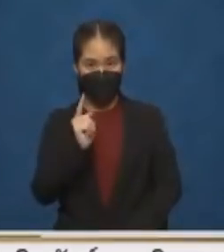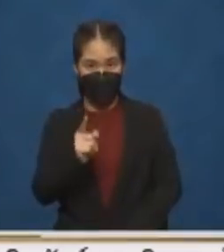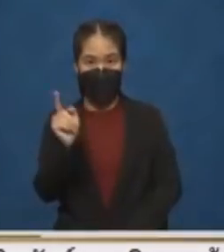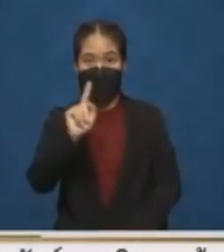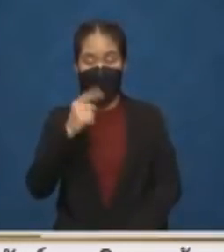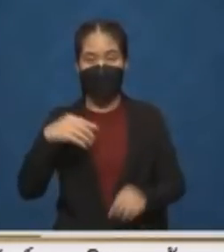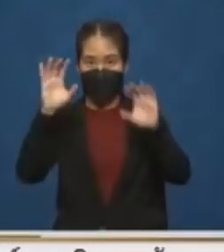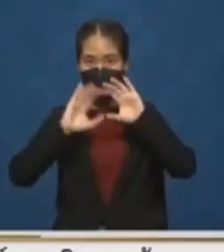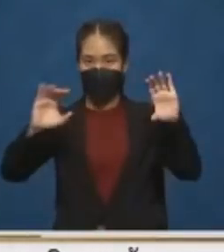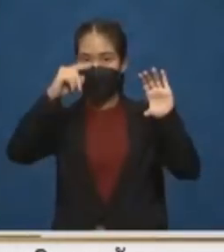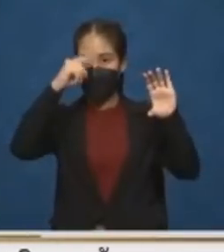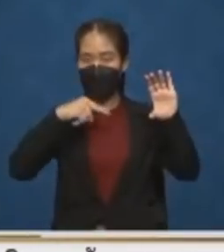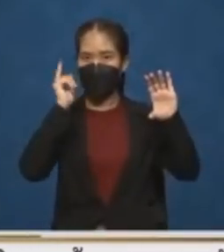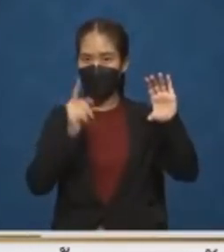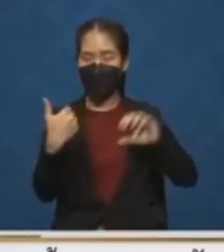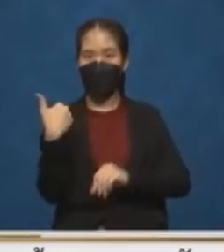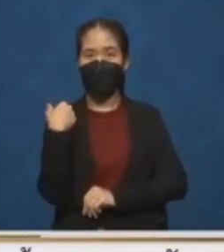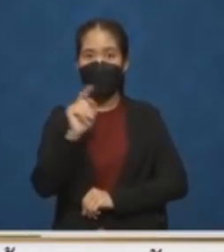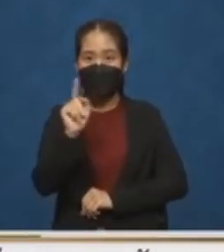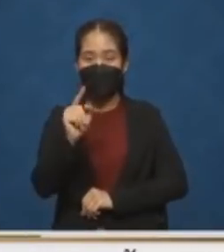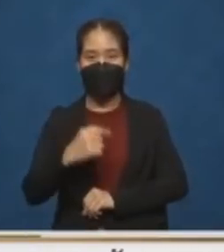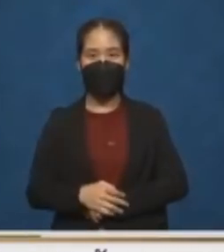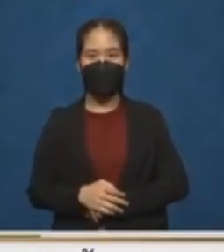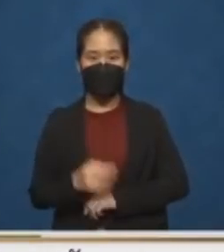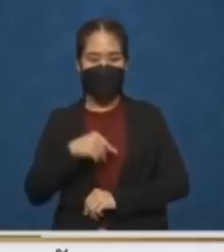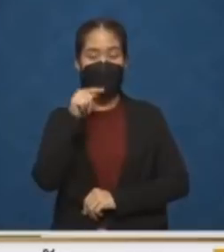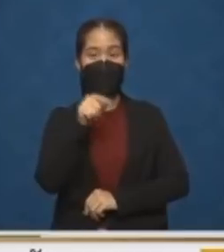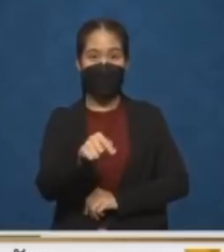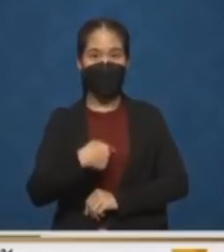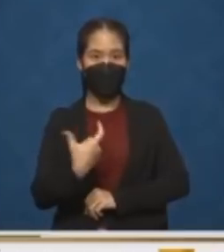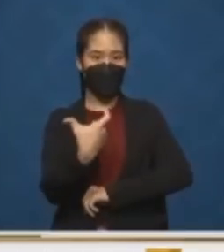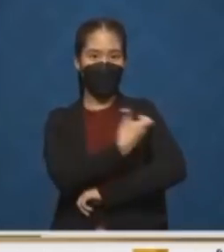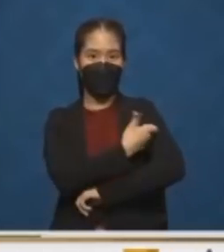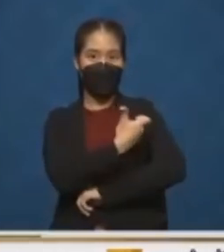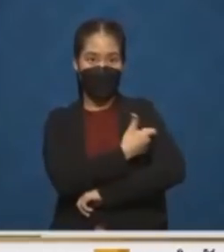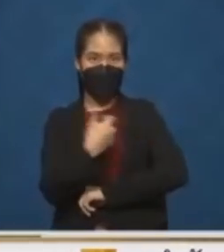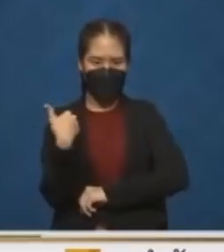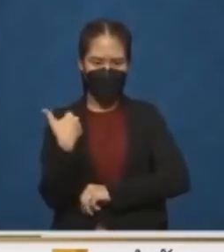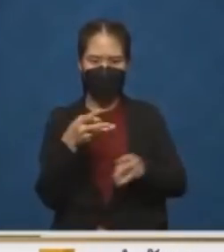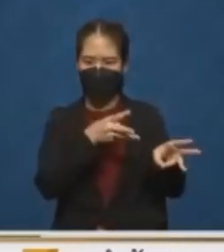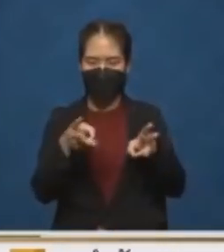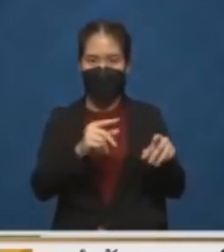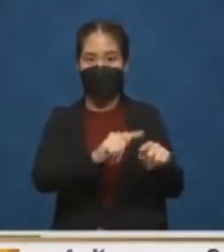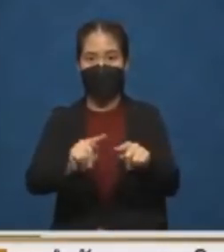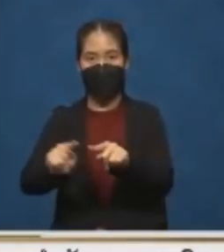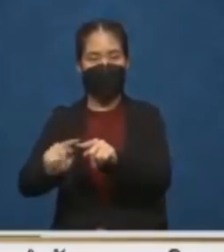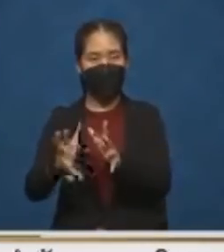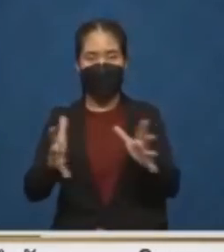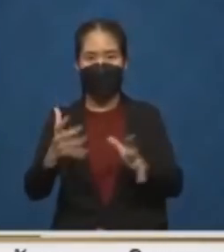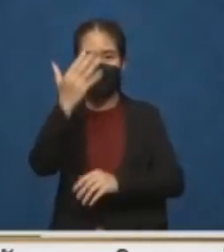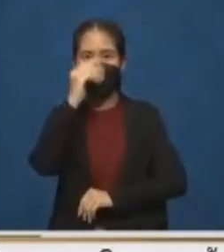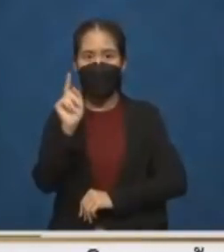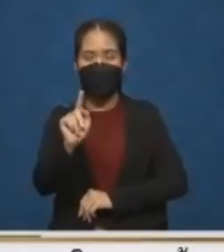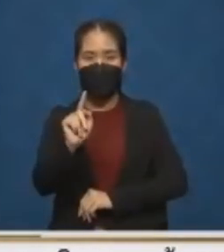รัฐบาลไทยควรจะมีการสั่งซื้อวัคซีนในหลายทางเลือกใหกประชาชนเพราว่าเรื่องนี้